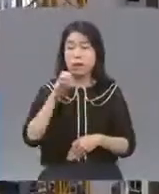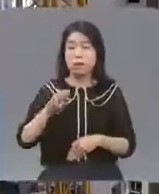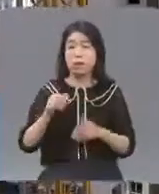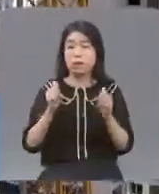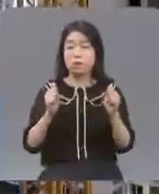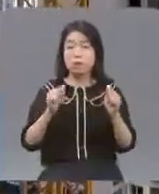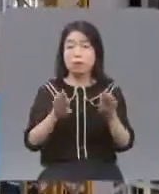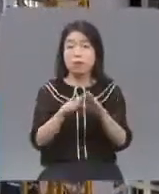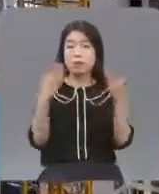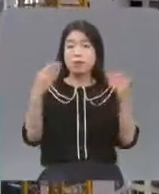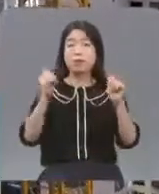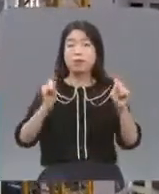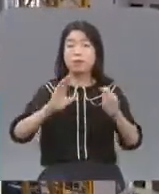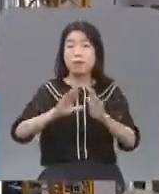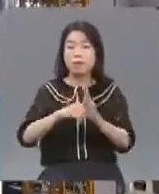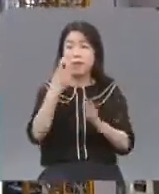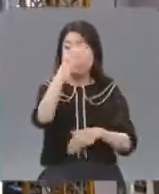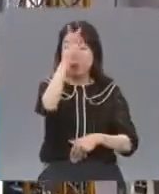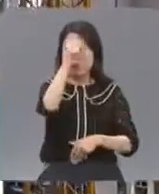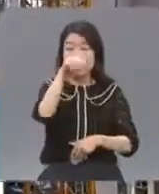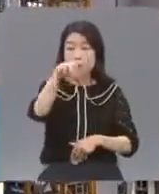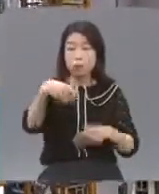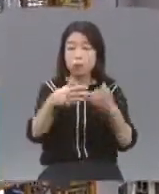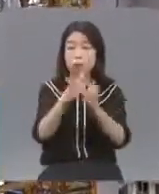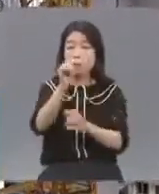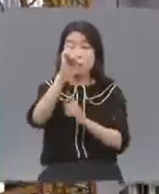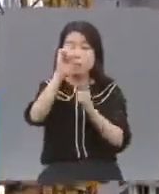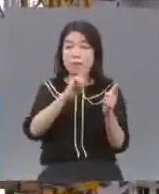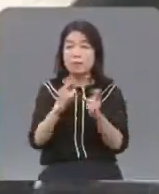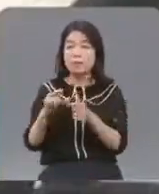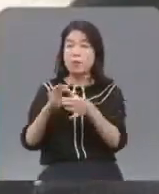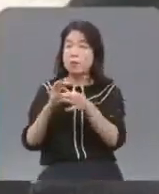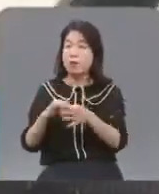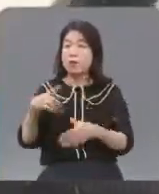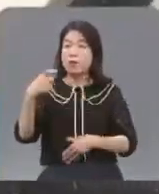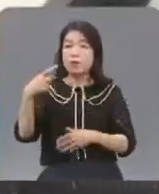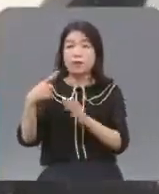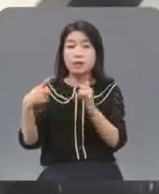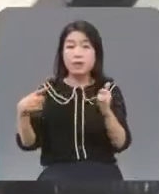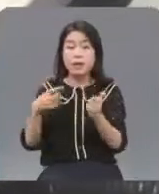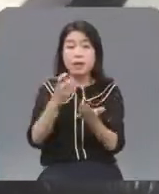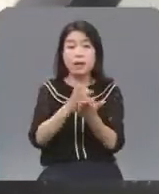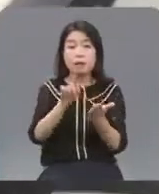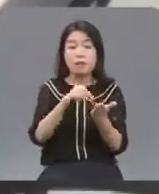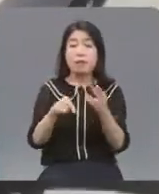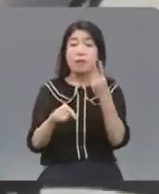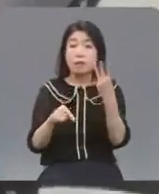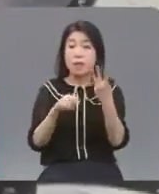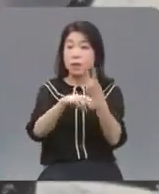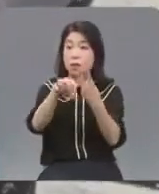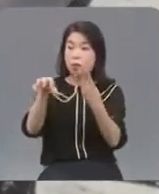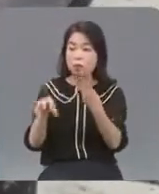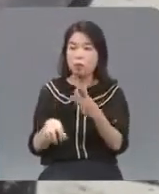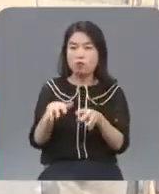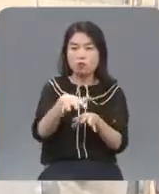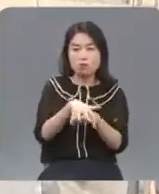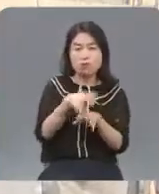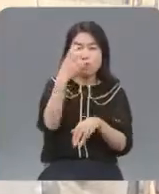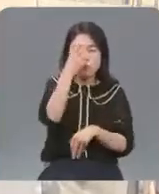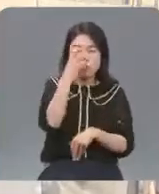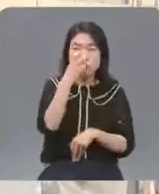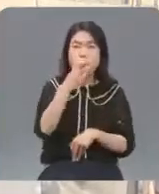지방법원에서 열린 재판에서 검찰은 현장 소장이 무시 정 관계자 11명과 법 인 세 곳이 구조 검토 없이